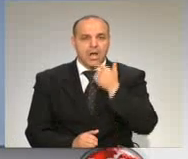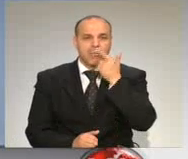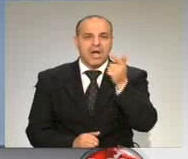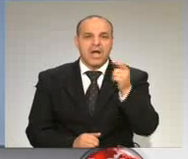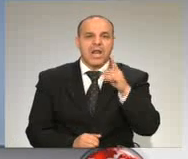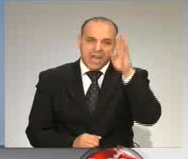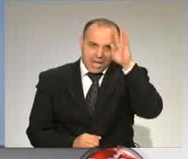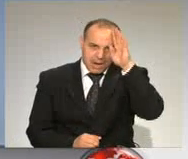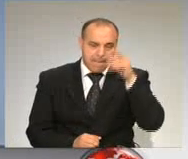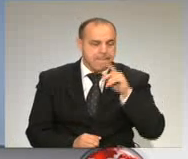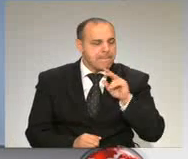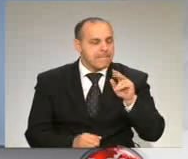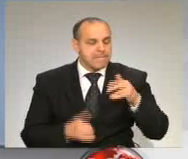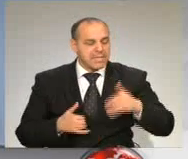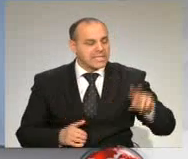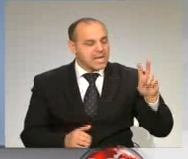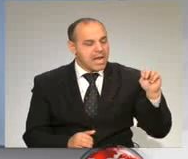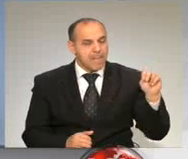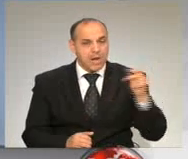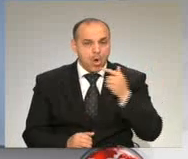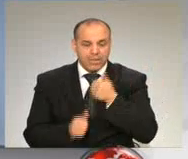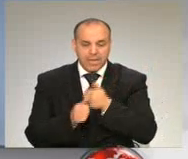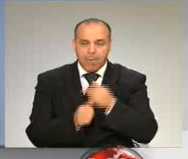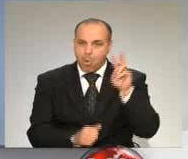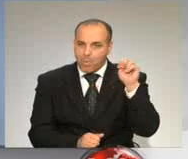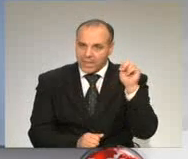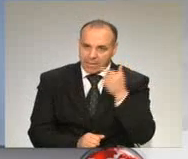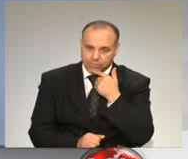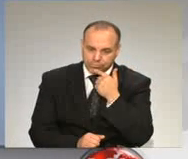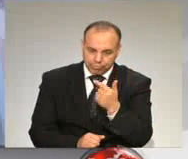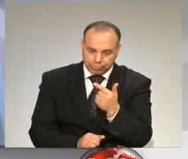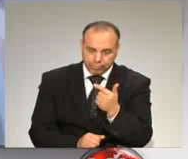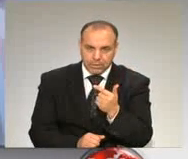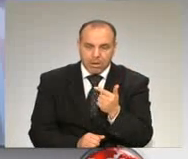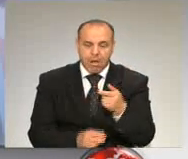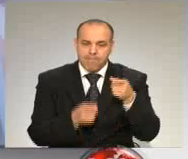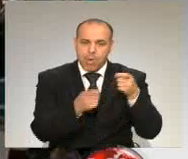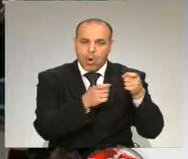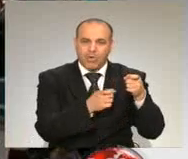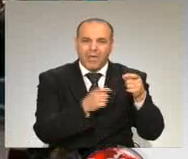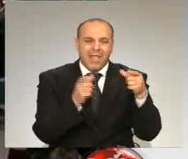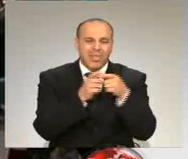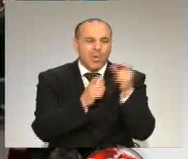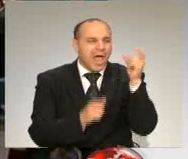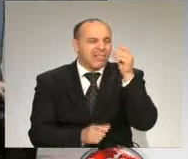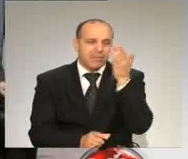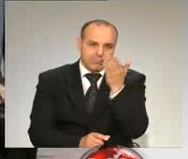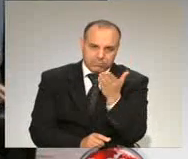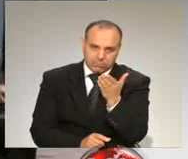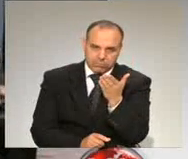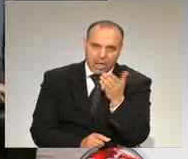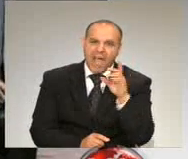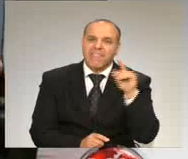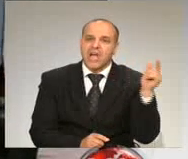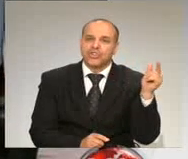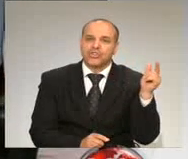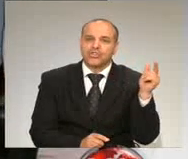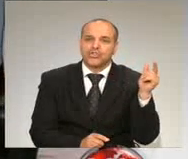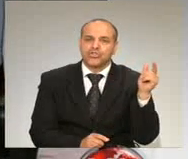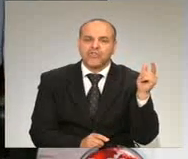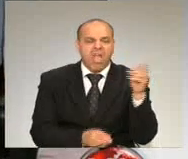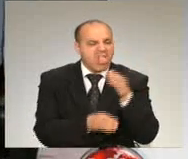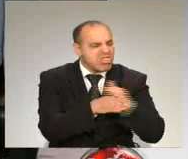أبلغ العراق مجلس الأمن الدولي التابع للأمم المتحدة بأن مقاتلي ما يسمى بتنظيم الدولة الإسلامية ارتكبوا